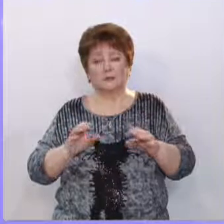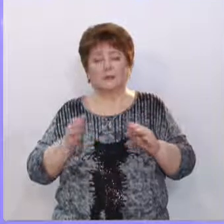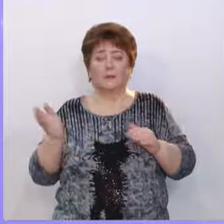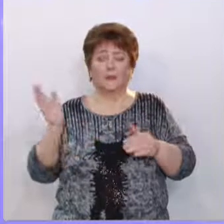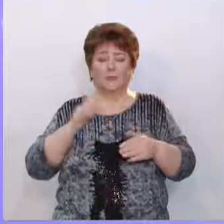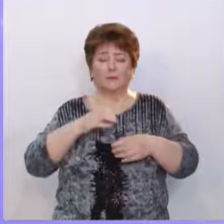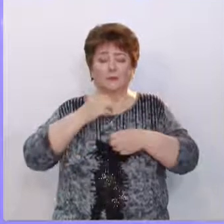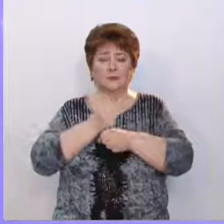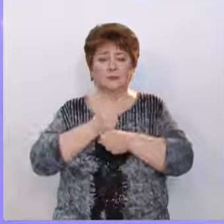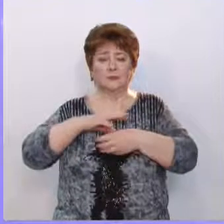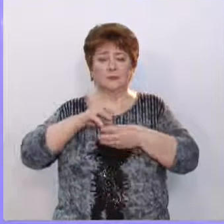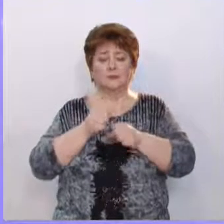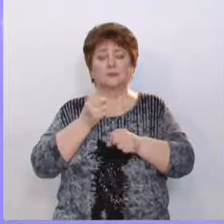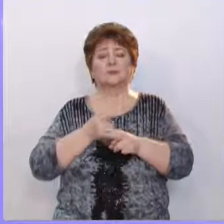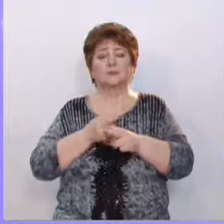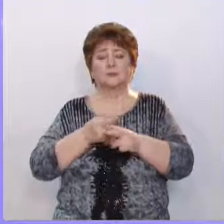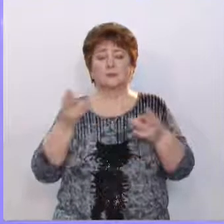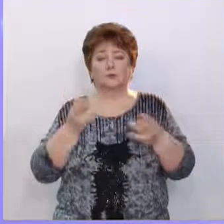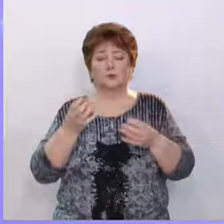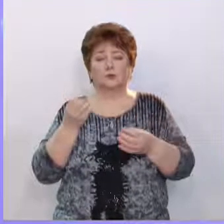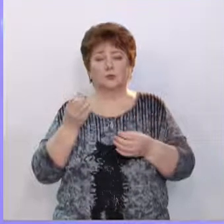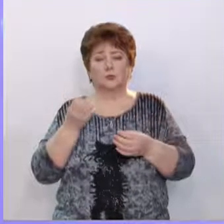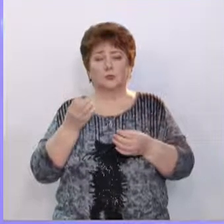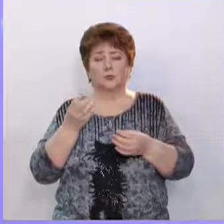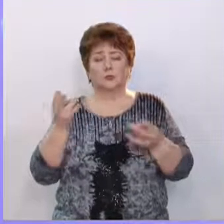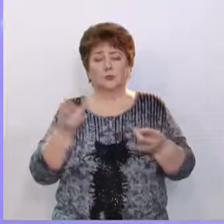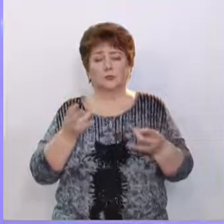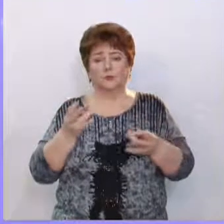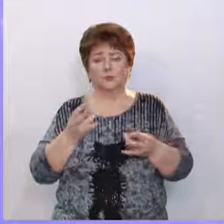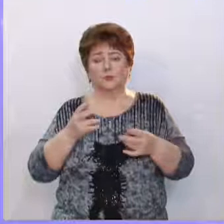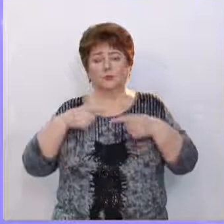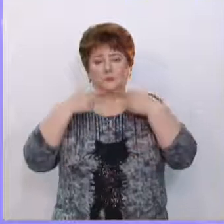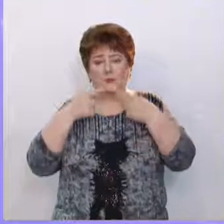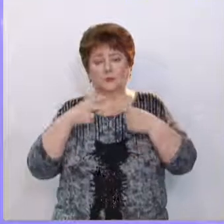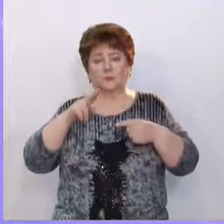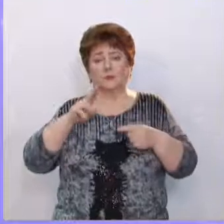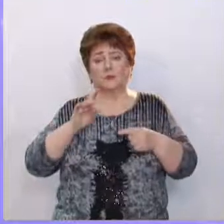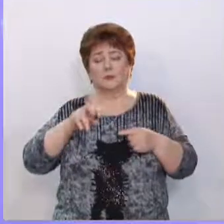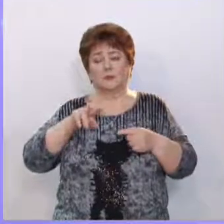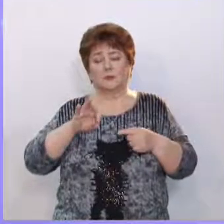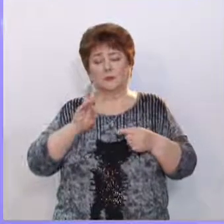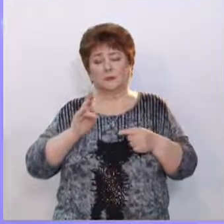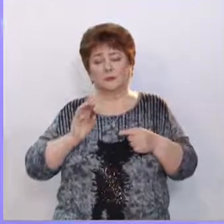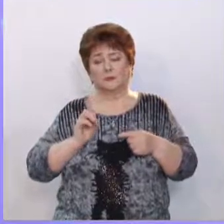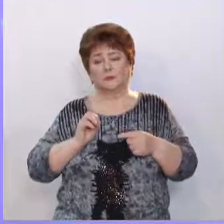Давайте сделаем вывод. Для чего же нам еще нужны в речи прилагательные?